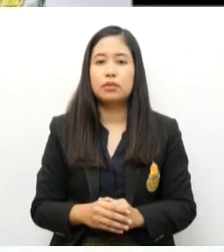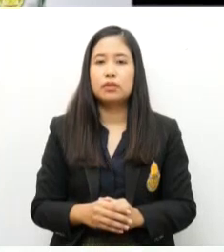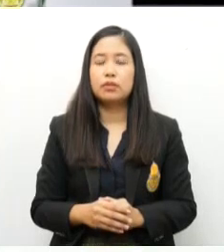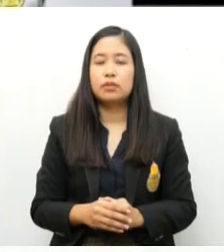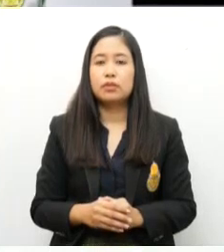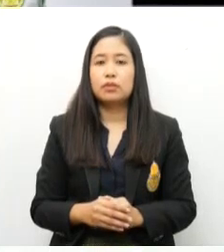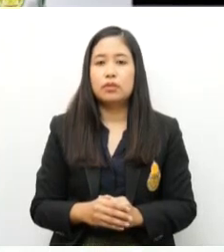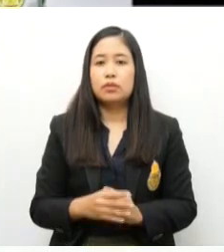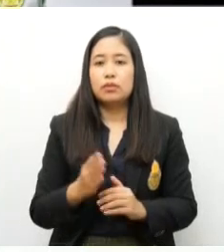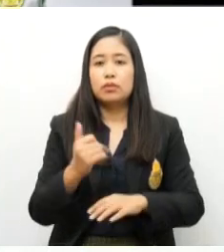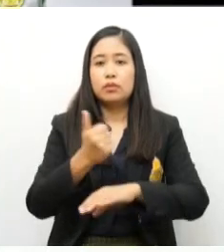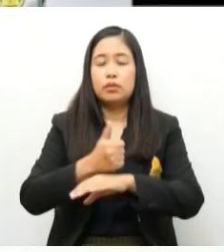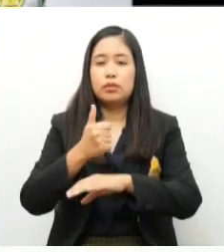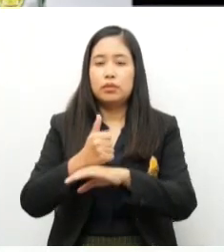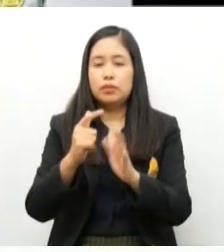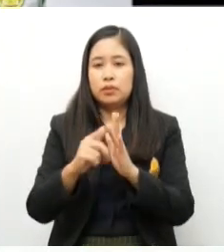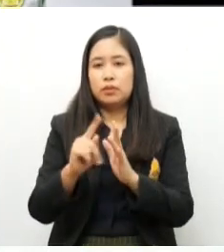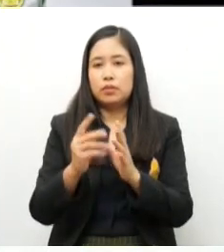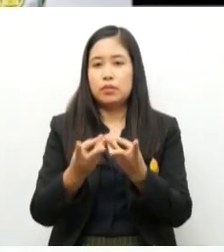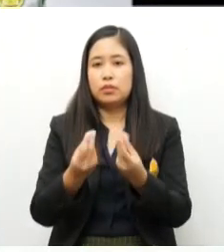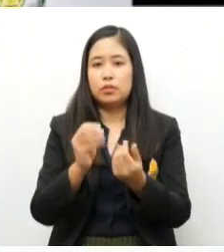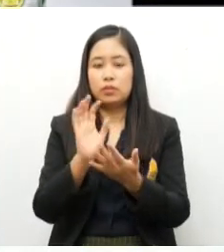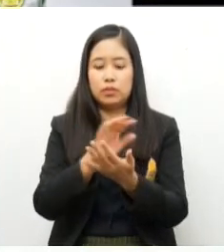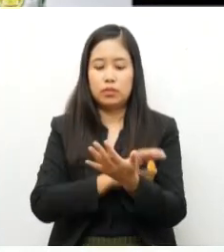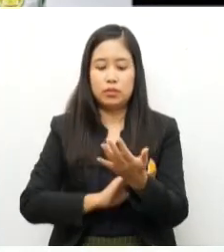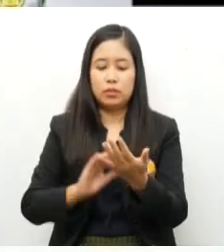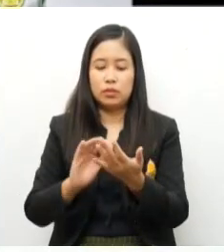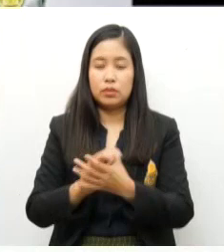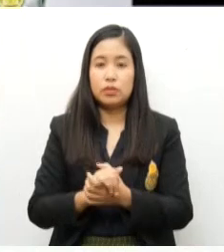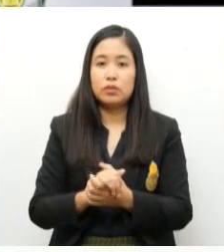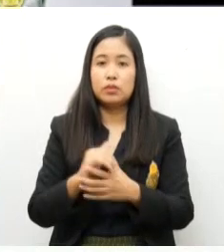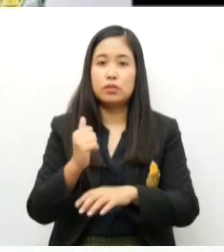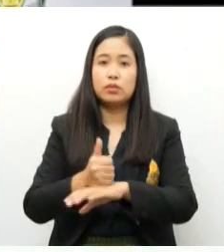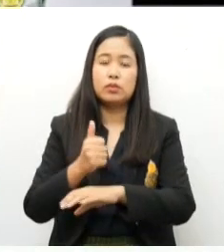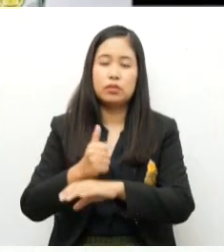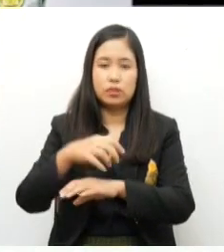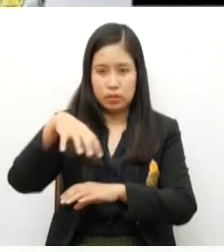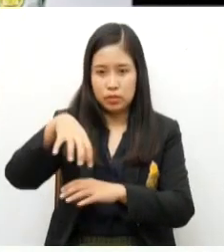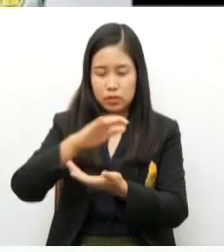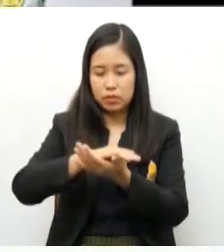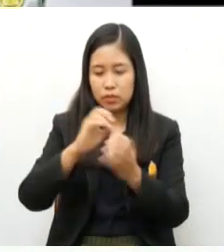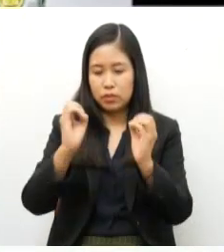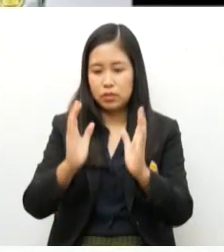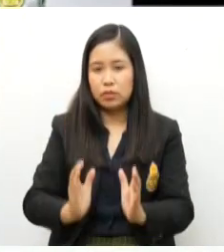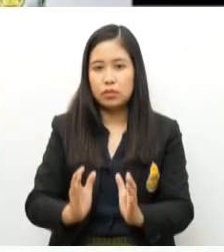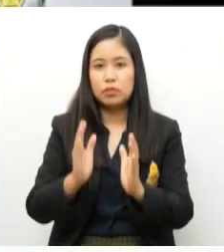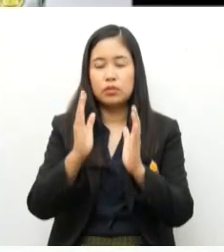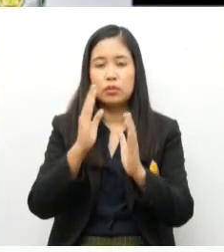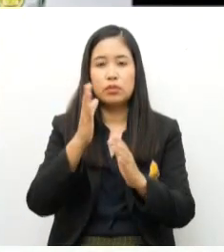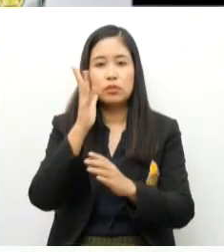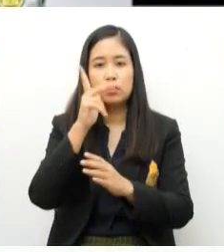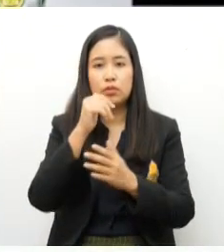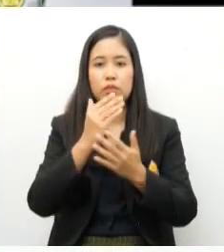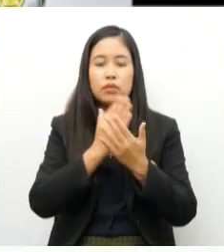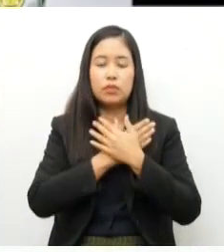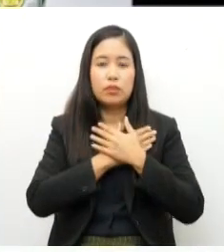สวัสดีท่านผู้อำนวยการสำนักงานเขตพื้นที่การศึกษาท่านผู้บริหารสถานศึกษาครูผู้ปกครองและนักเรียนที่รักทุกคน